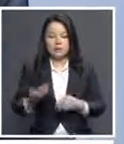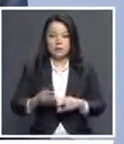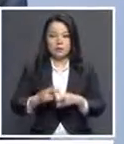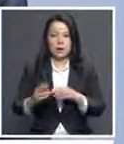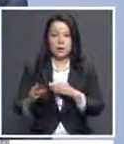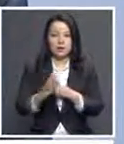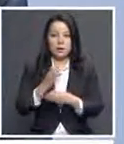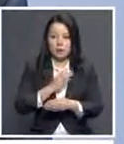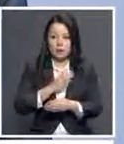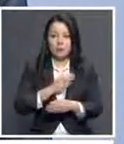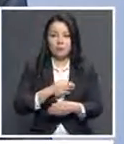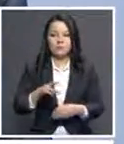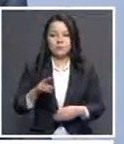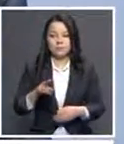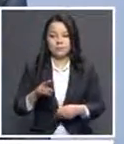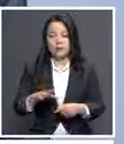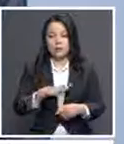жаңа былайша айтқанда переток,